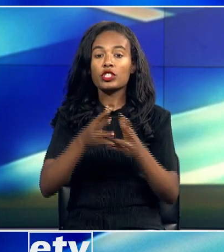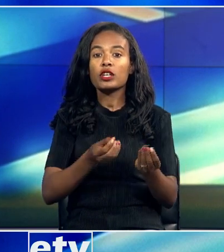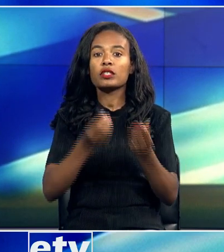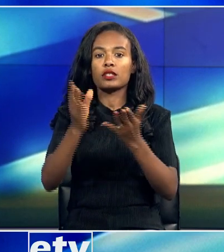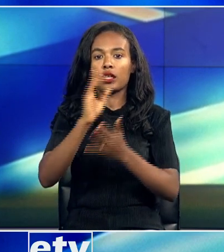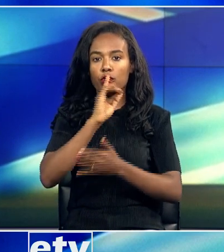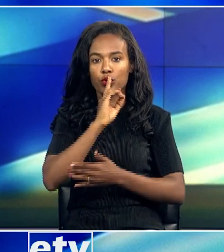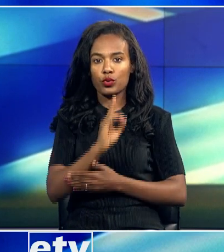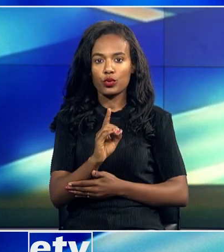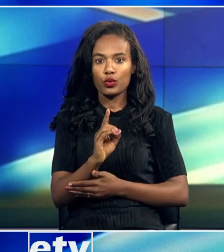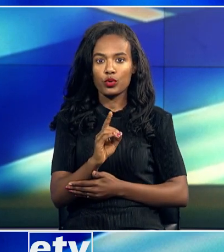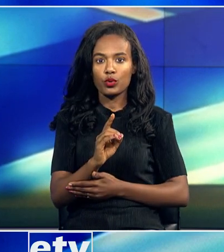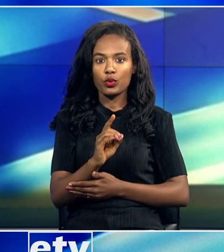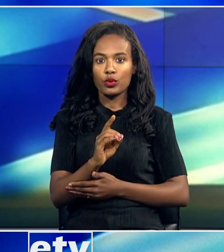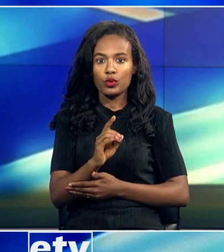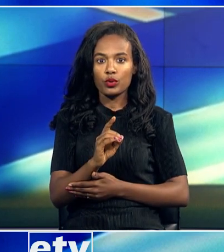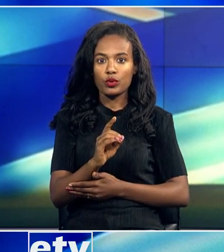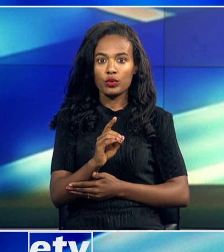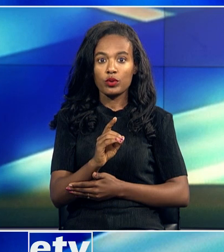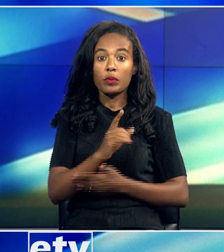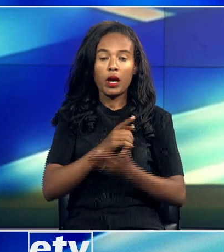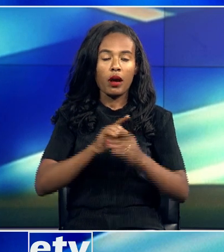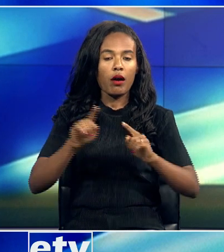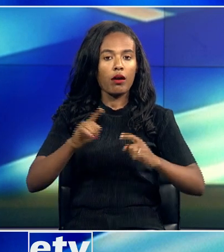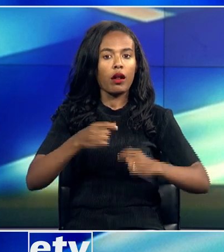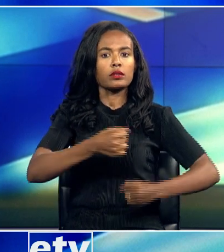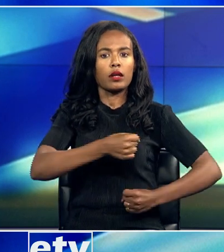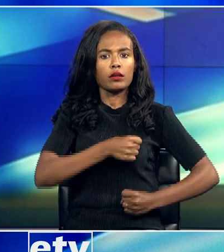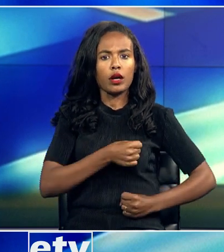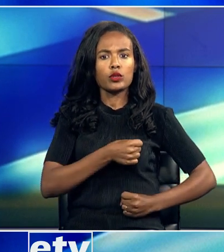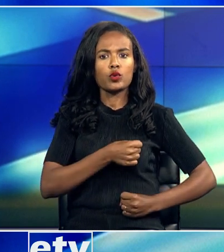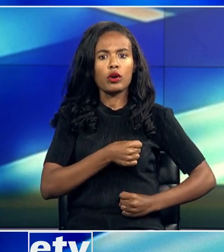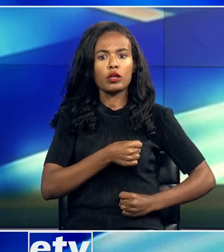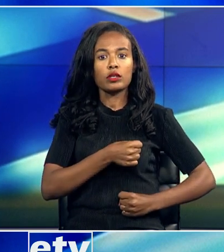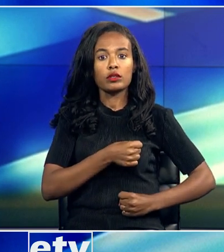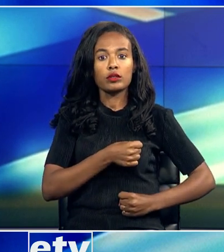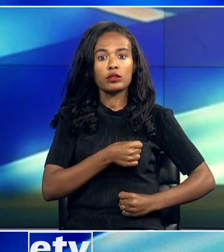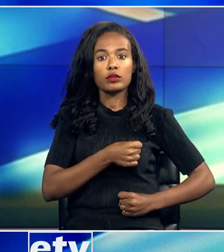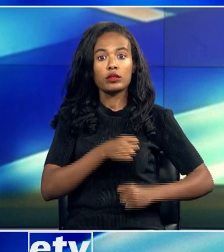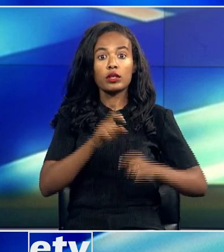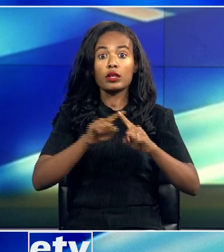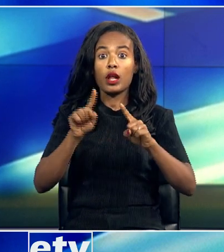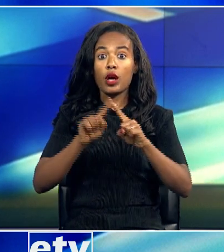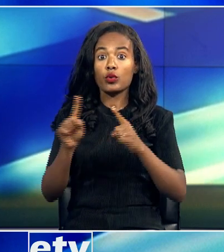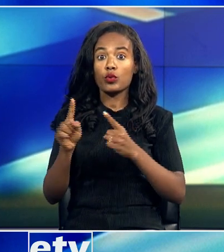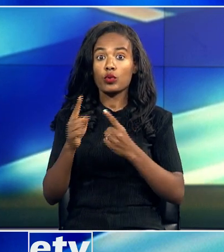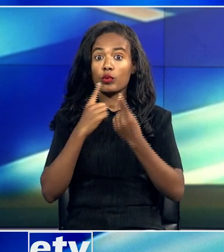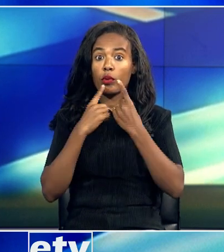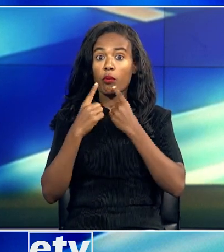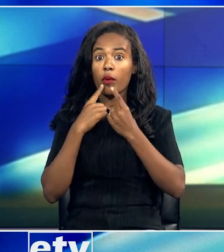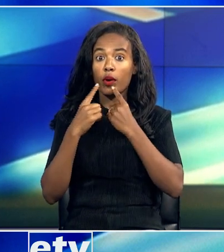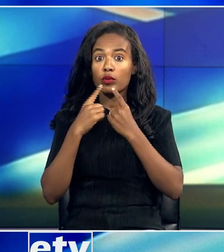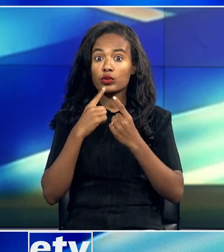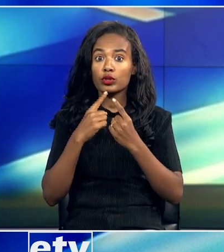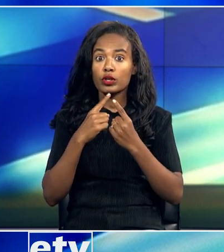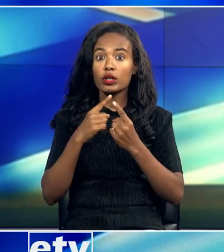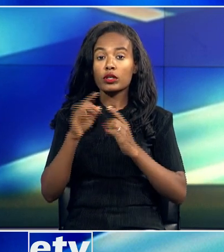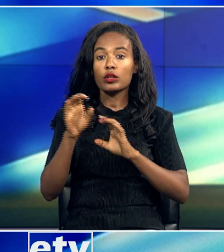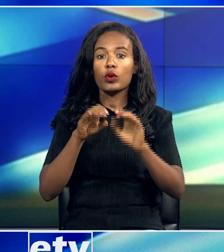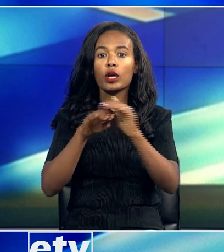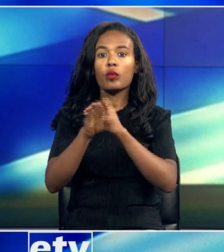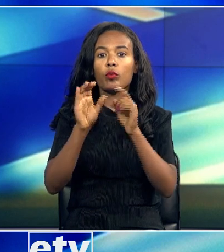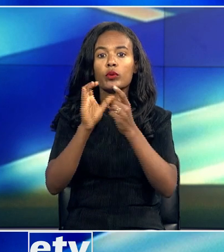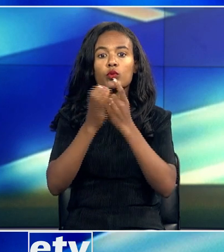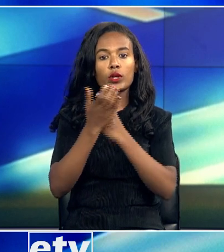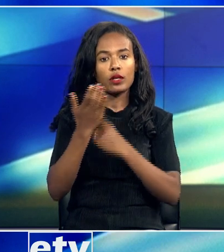እንሰጣቸዋለን፣ በቃ እናሳድጋቸዋለን። የተለያዩ መባባዮች አዘጋጅቶ የገቡበት ሁኔታ